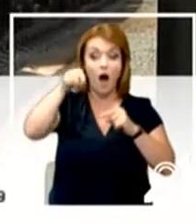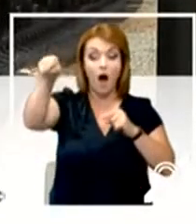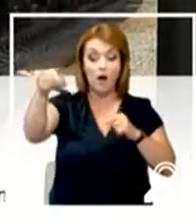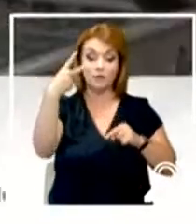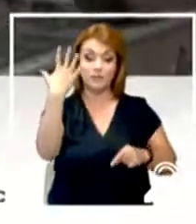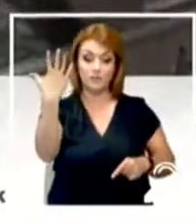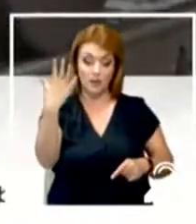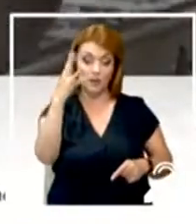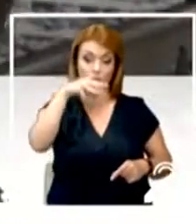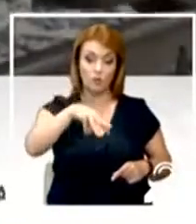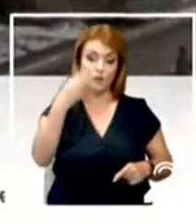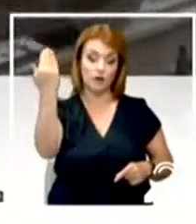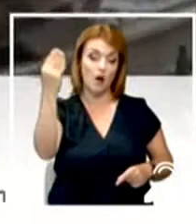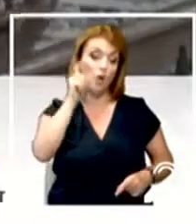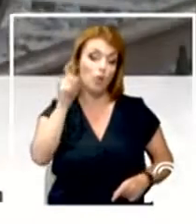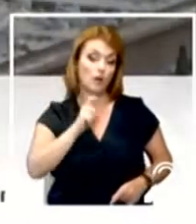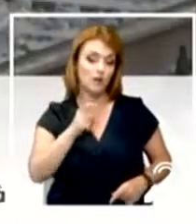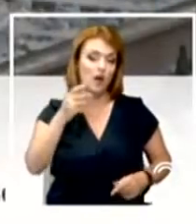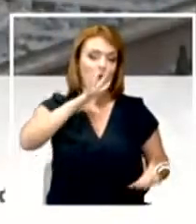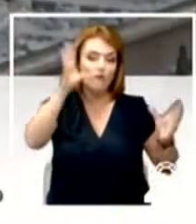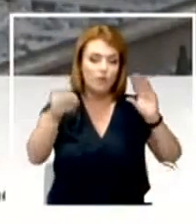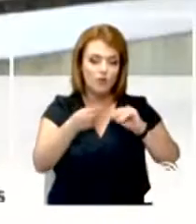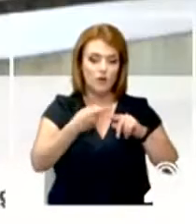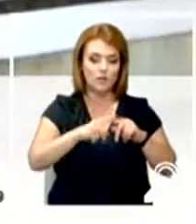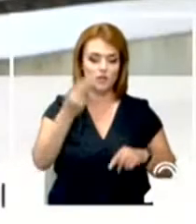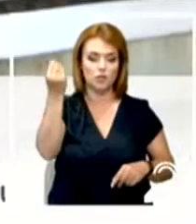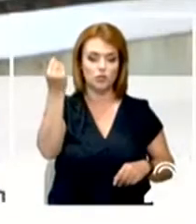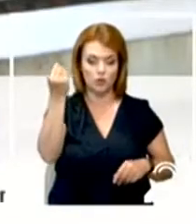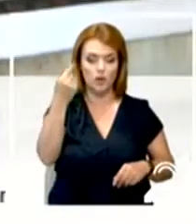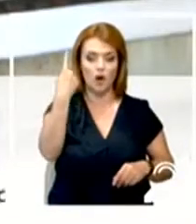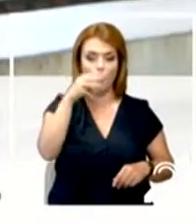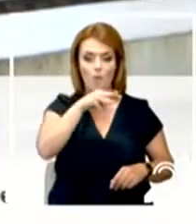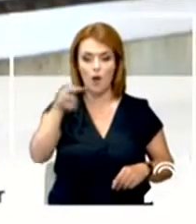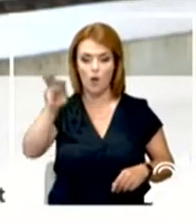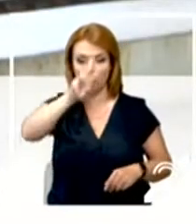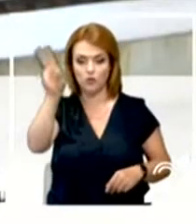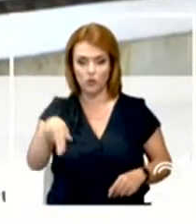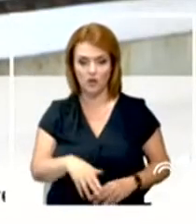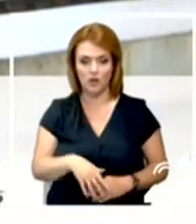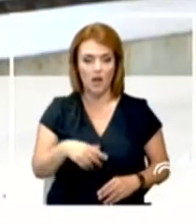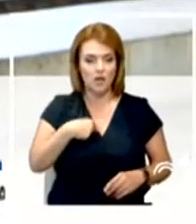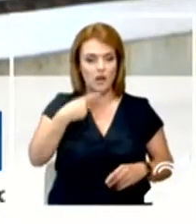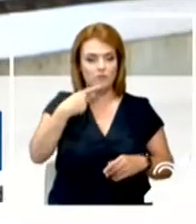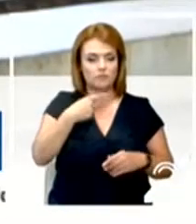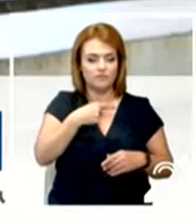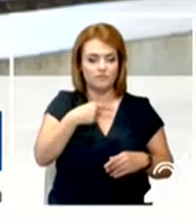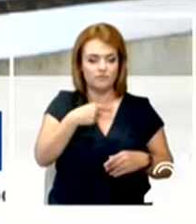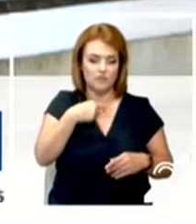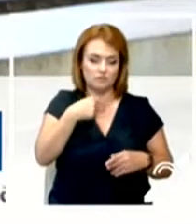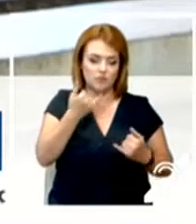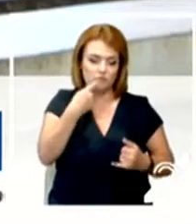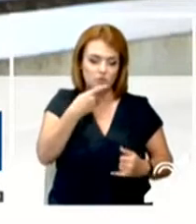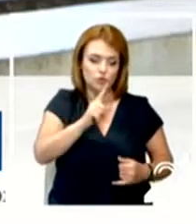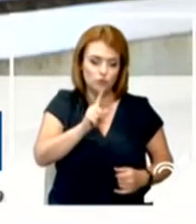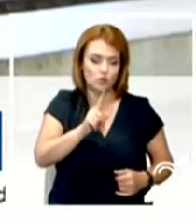pe partea Republicii Moldova au costat peste $1 milion. Cred că toată lumea înțelege că, ținând cont de situația din